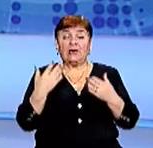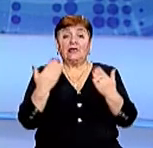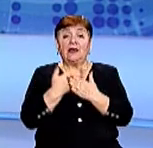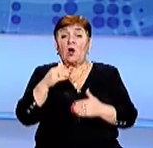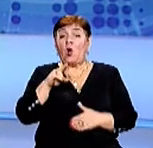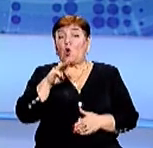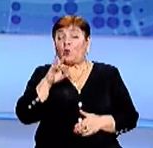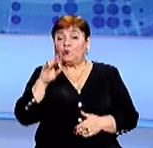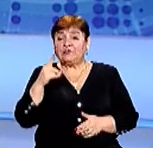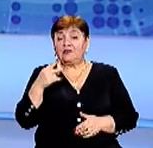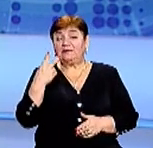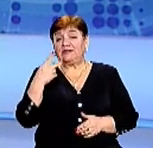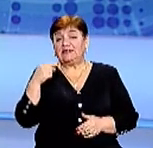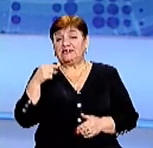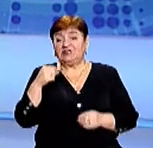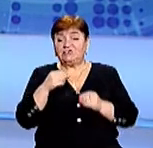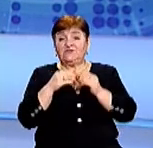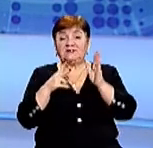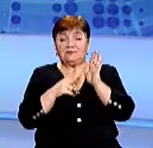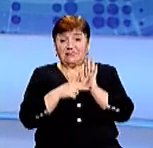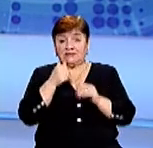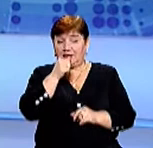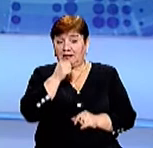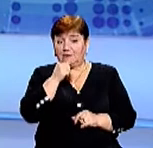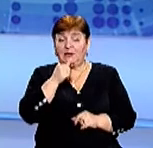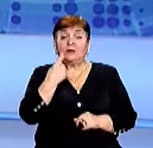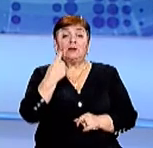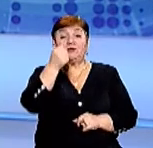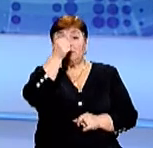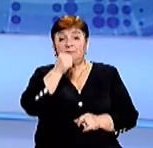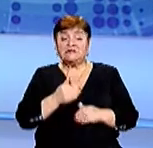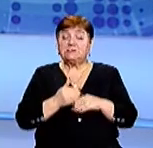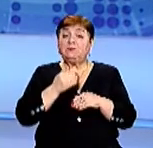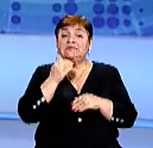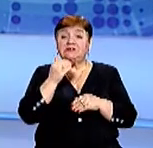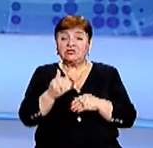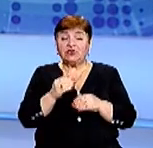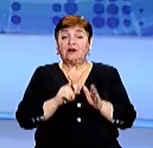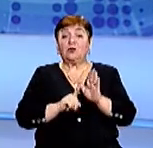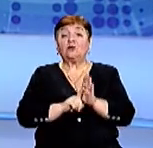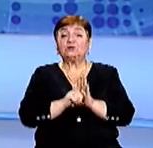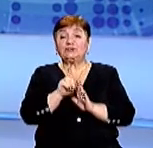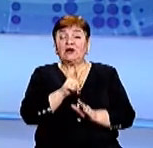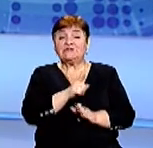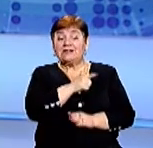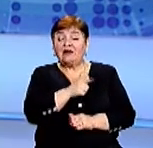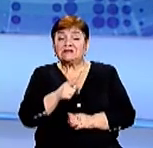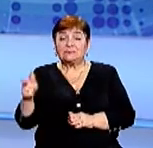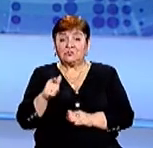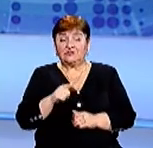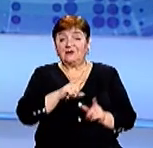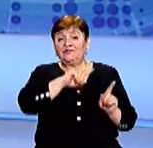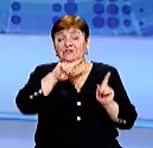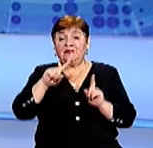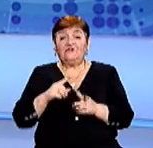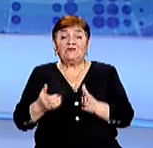«Крути, 1918-й». На місяць пізніше розпочався зимовий туристичний сезон на Закарпатті. Причина –